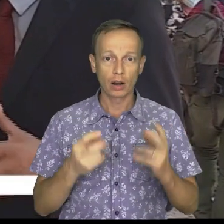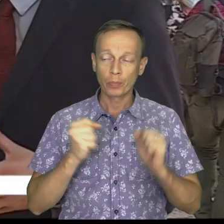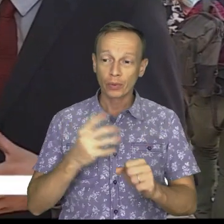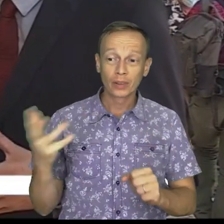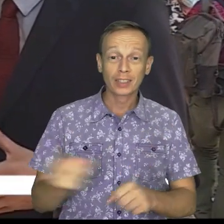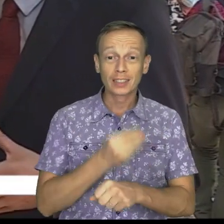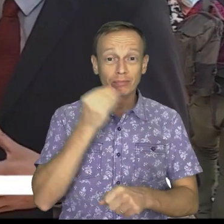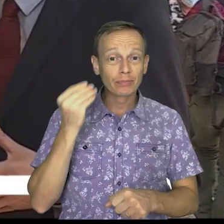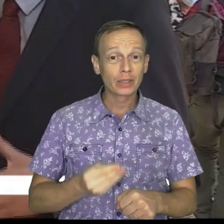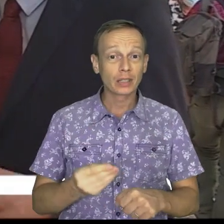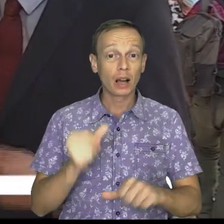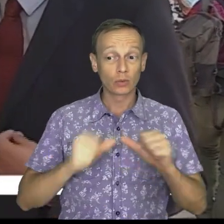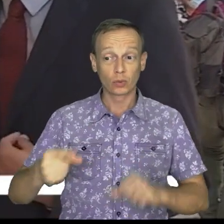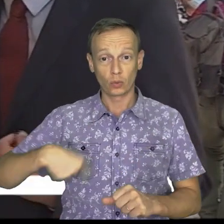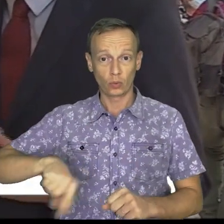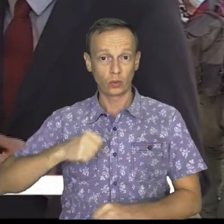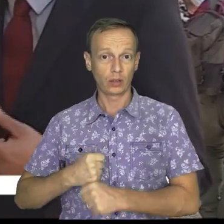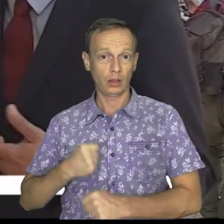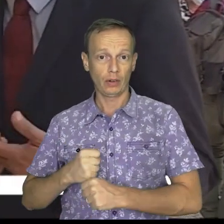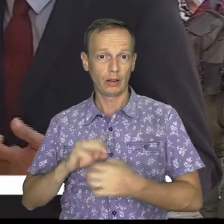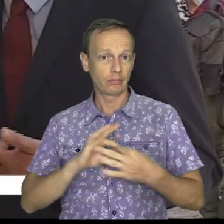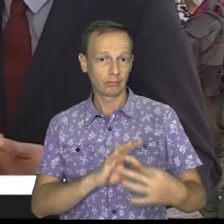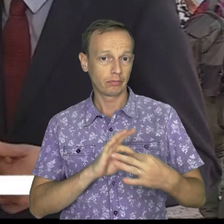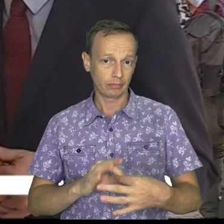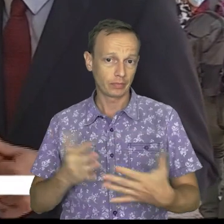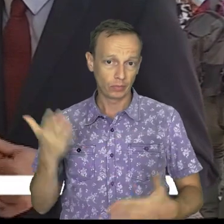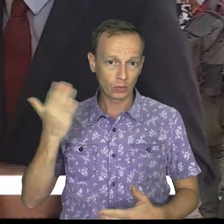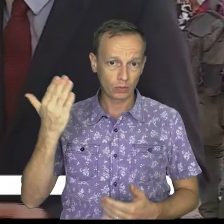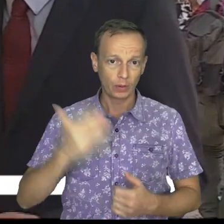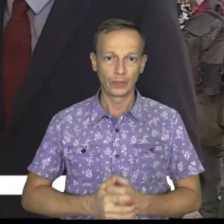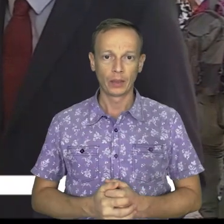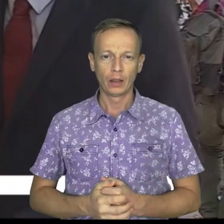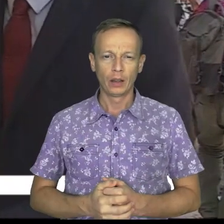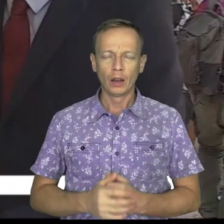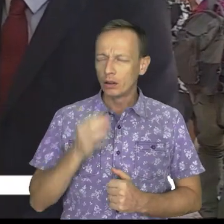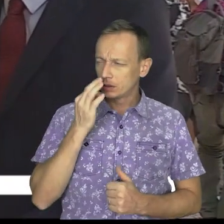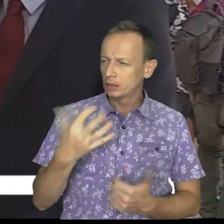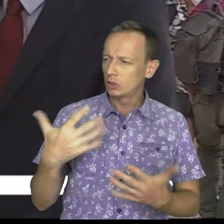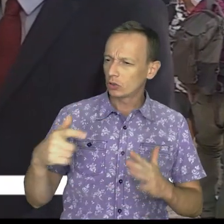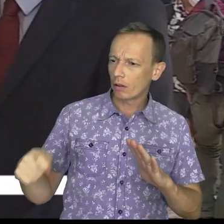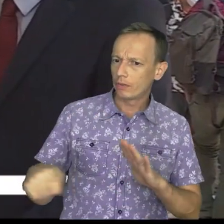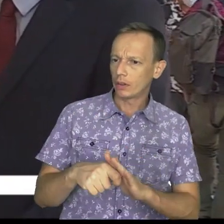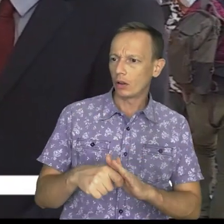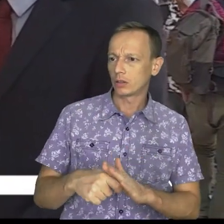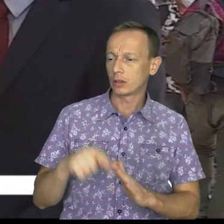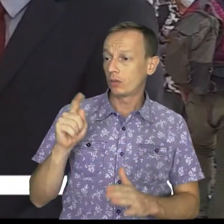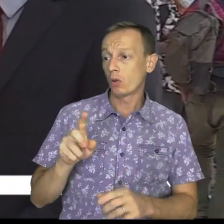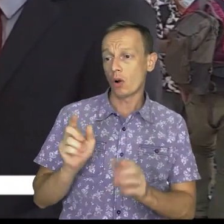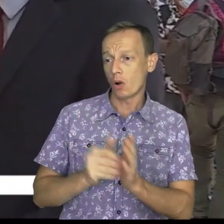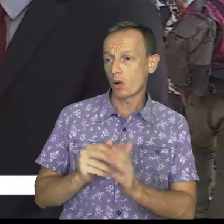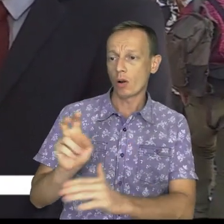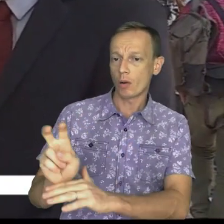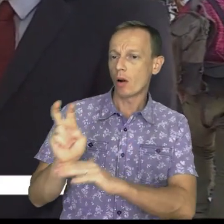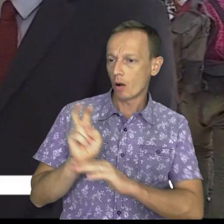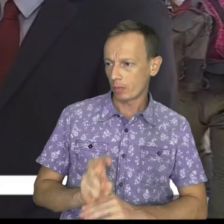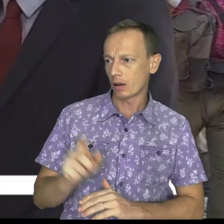ne réussira que si nous réussissons. Donc en fait, nous sommes intimement liés tous. Alors vous l'avez dit, une partie a déjà été financée. Il va falloir faire un